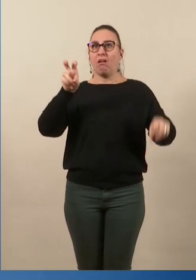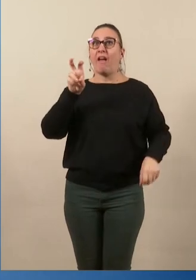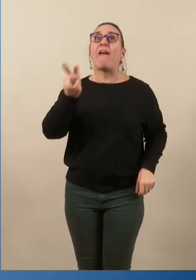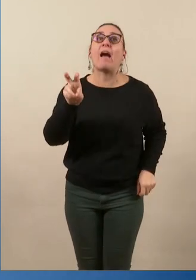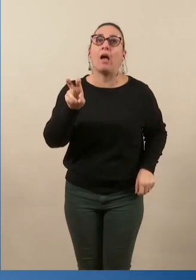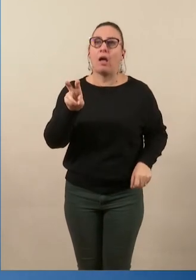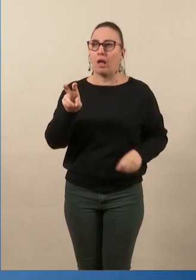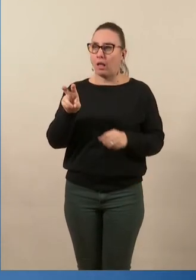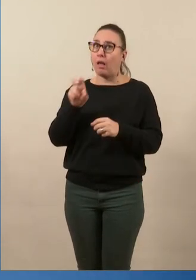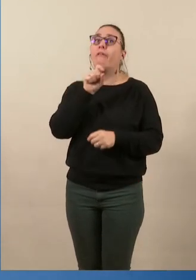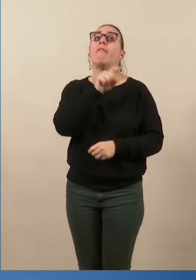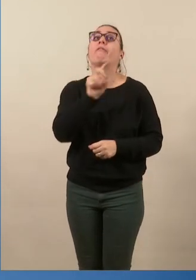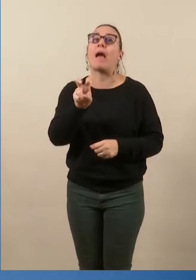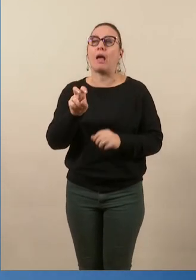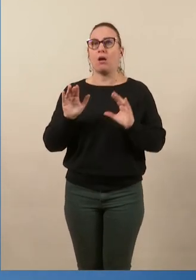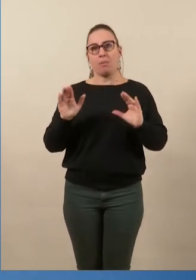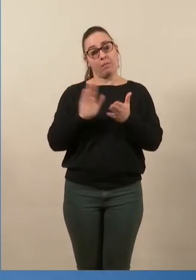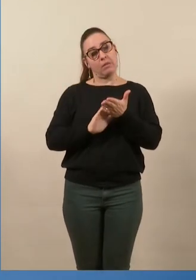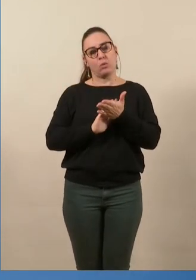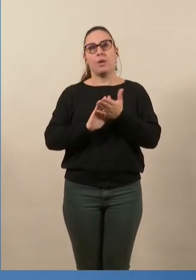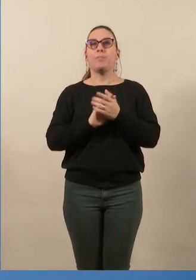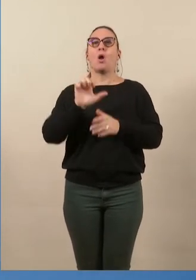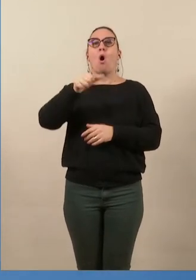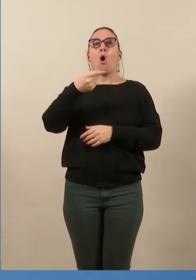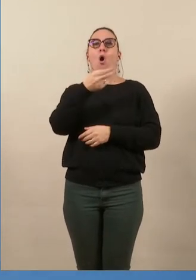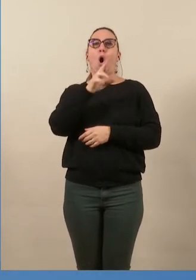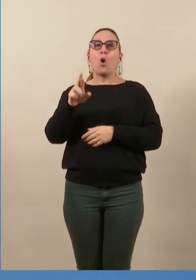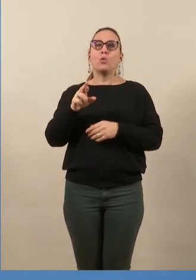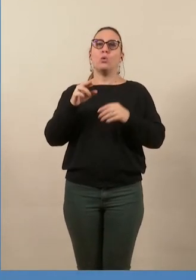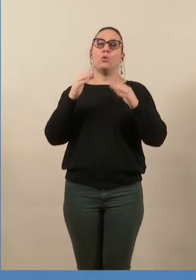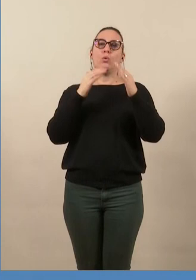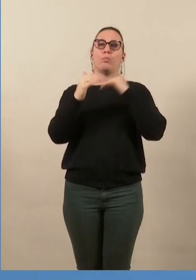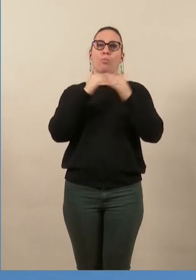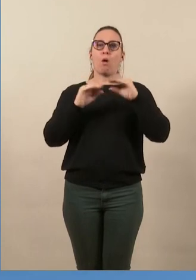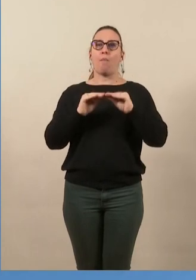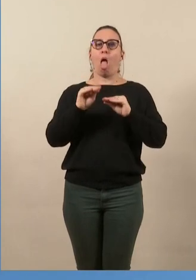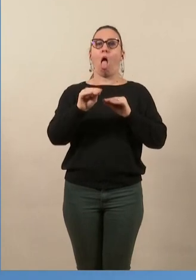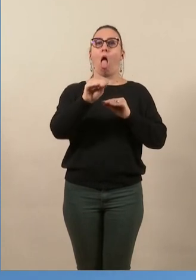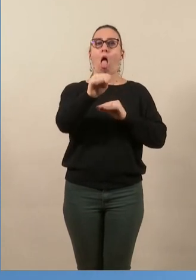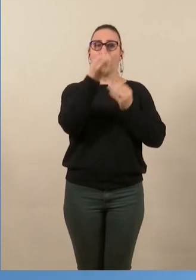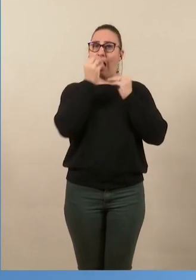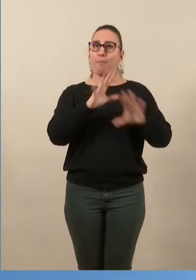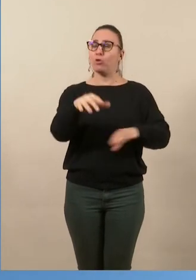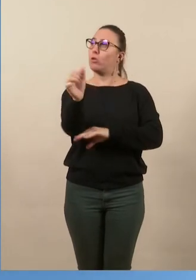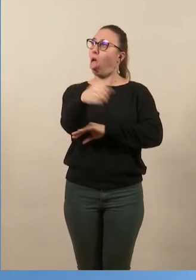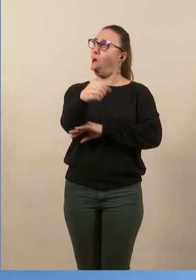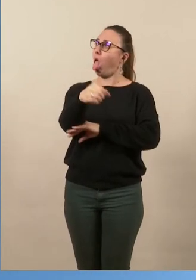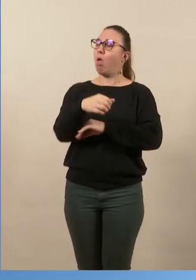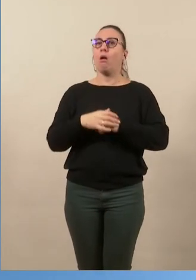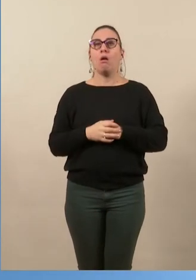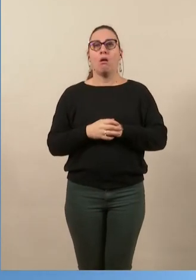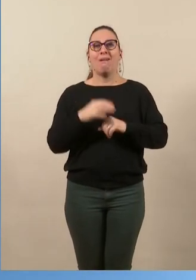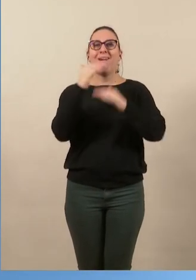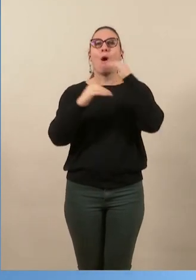les déchets vous décalez aussi le financement de l'enrue dans les quartiers populaires vous les abandonnez donc aussi et le plan